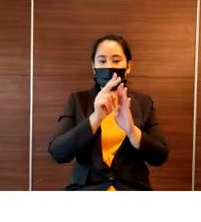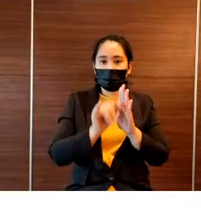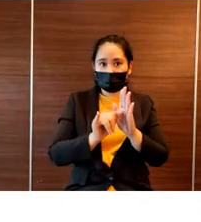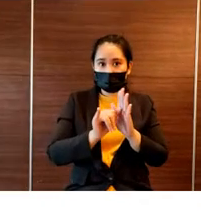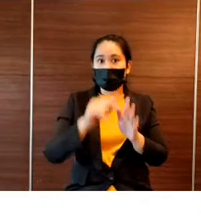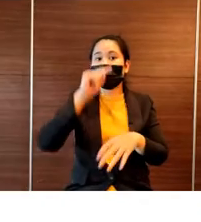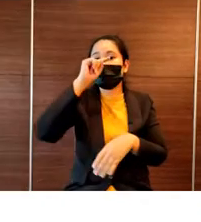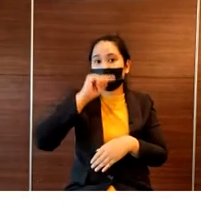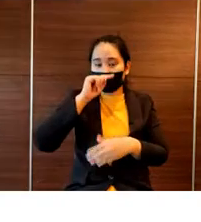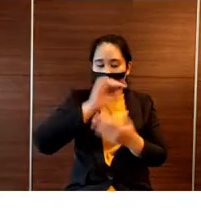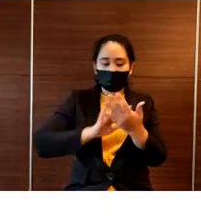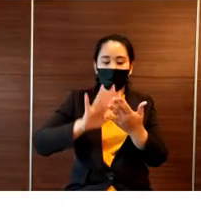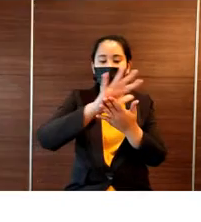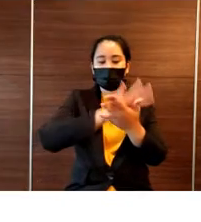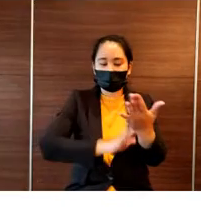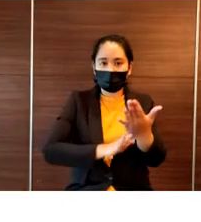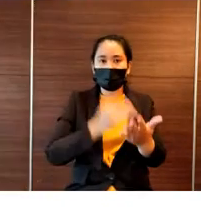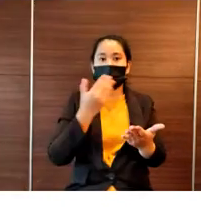ทยเราเองเนี่ยหรือว่